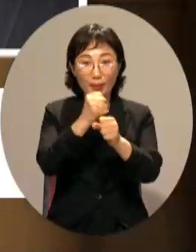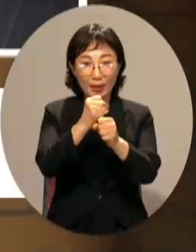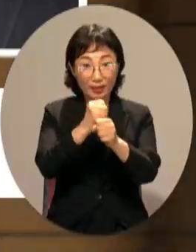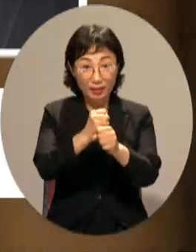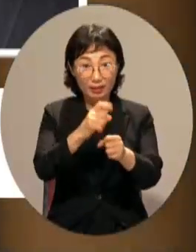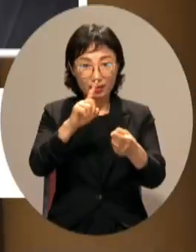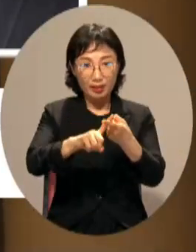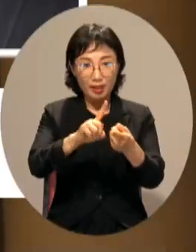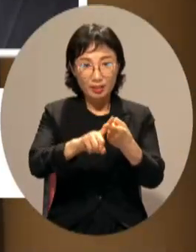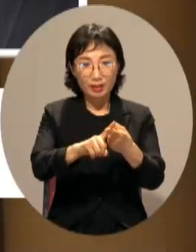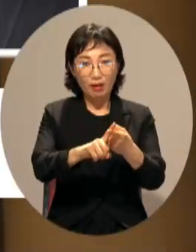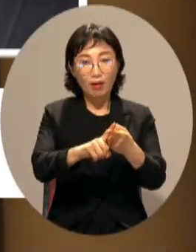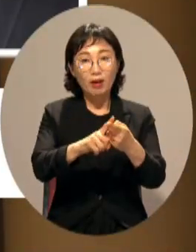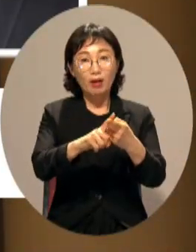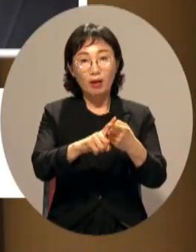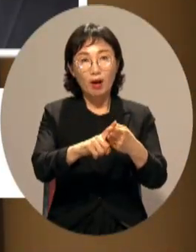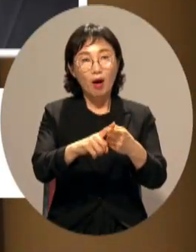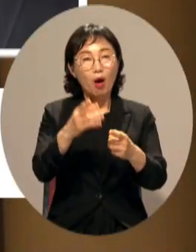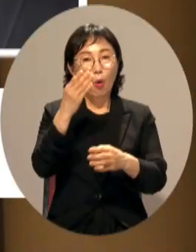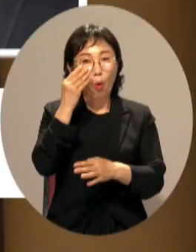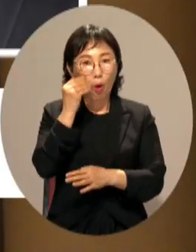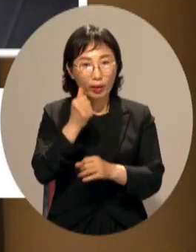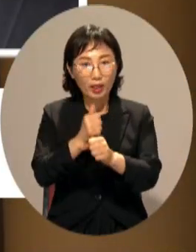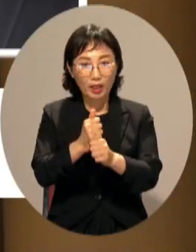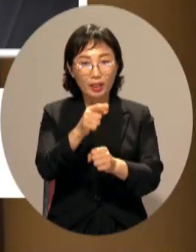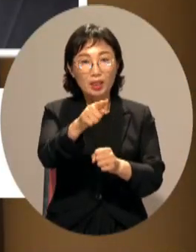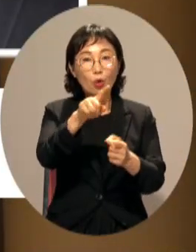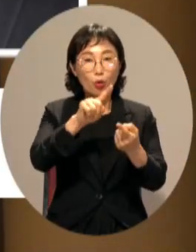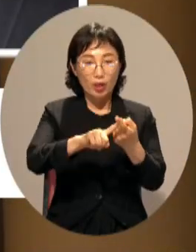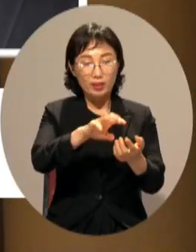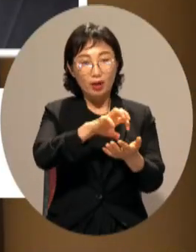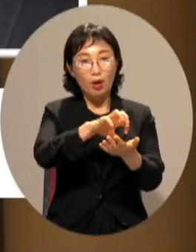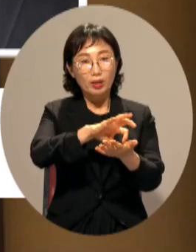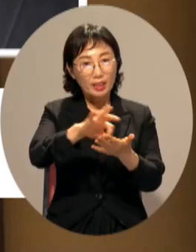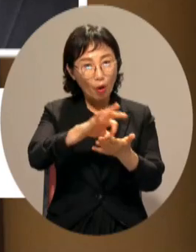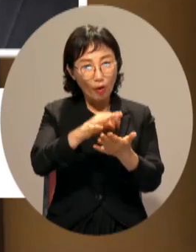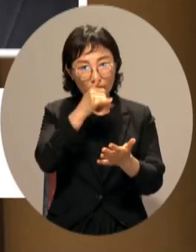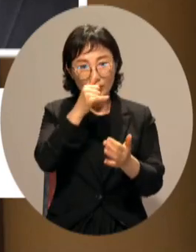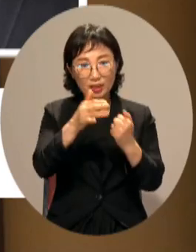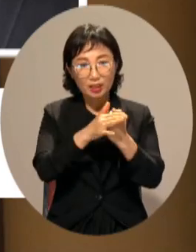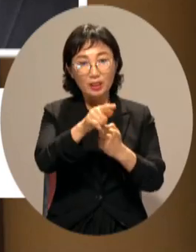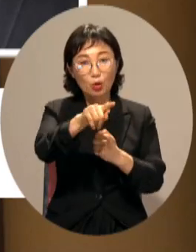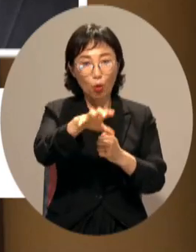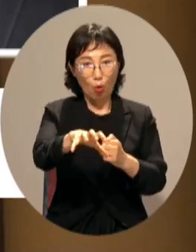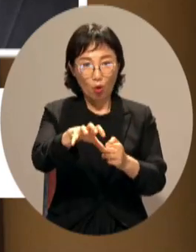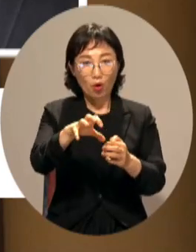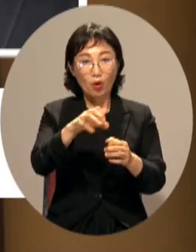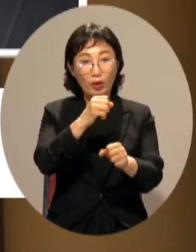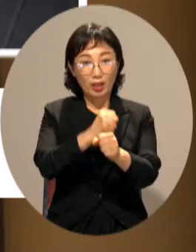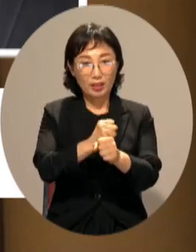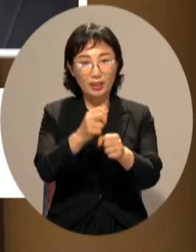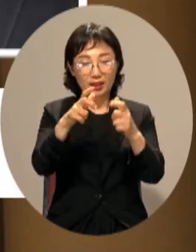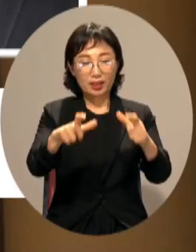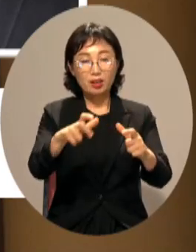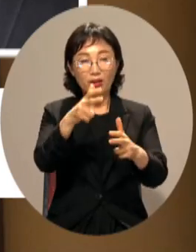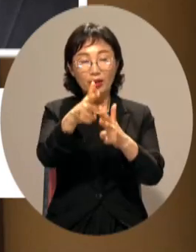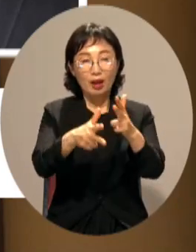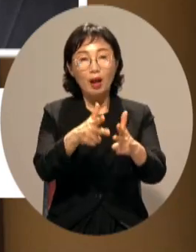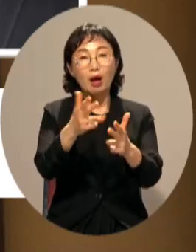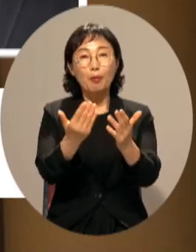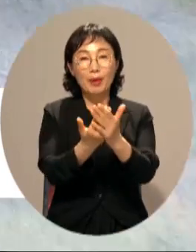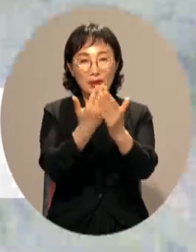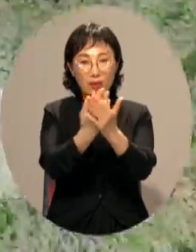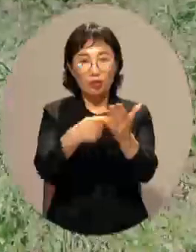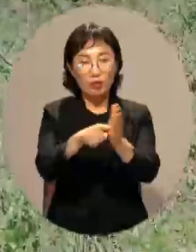소부장 제조업체들이 원활하게 아리백을 이행할 수 있는 그 새만금 스마트 그린산단에 입주하여 지역산업 발전에 기여할 것으로